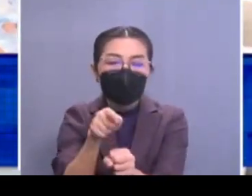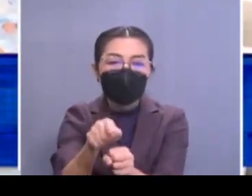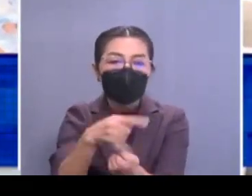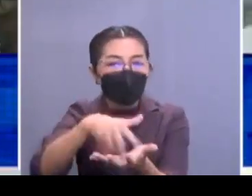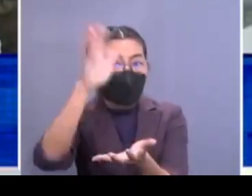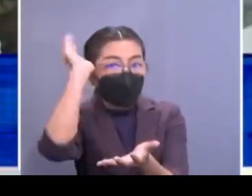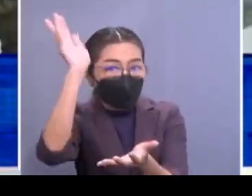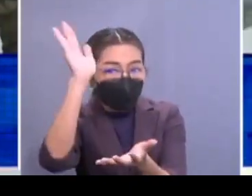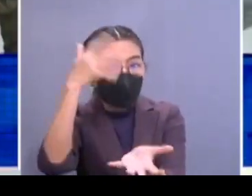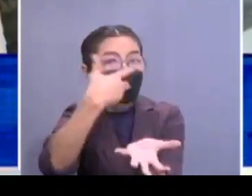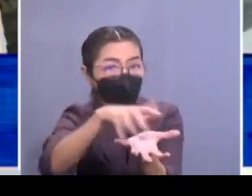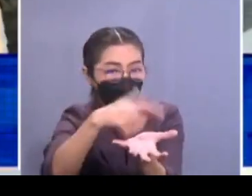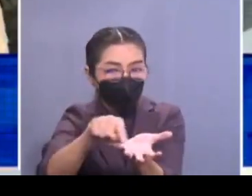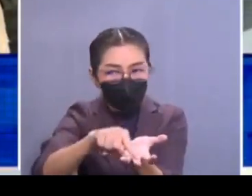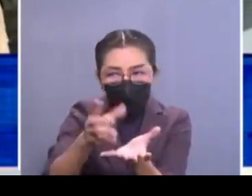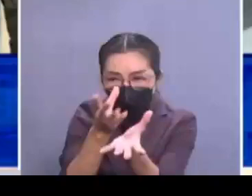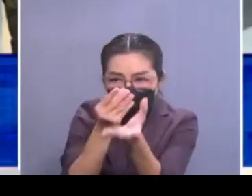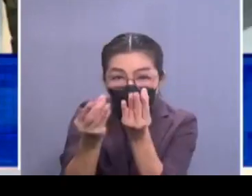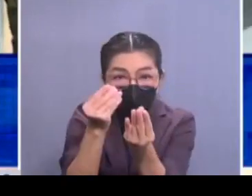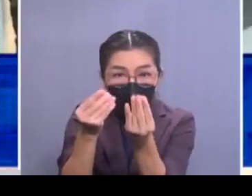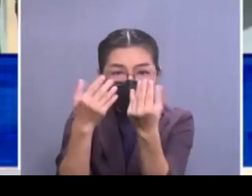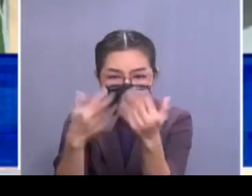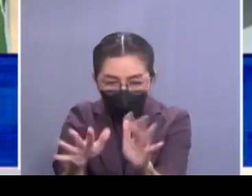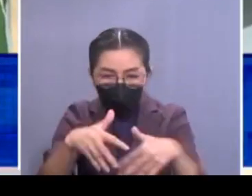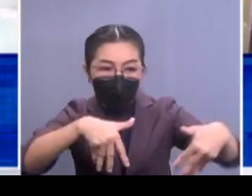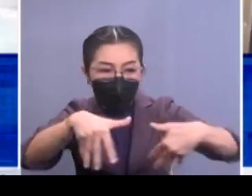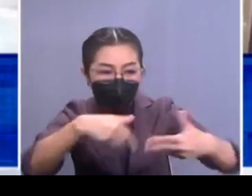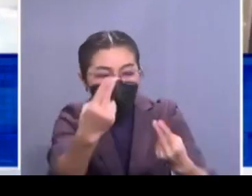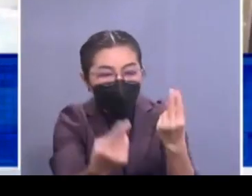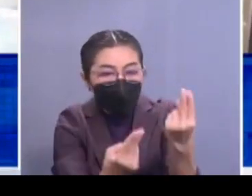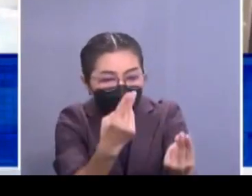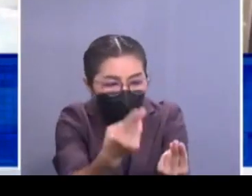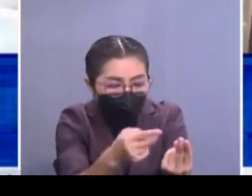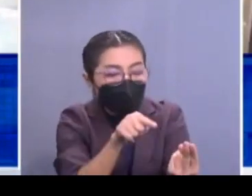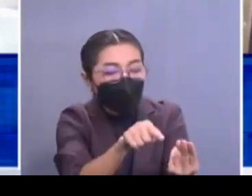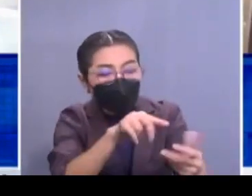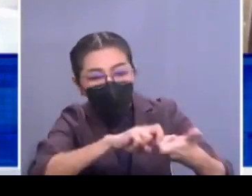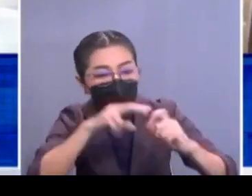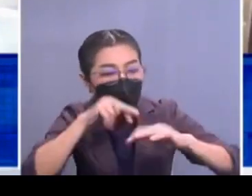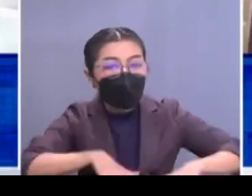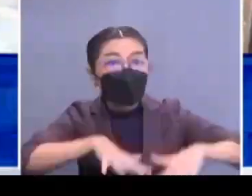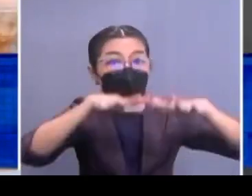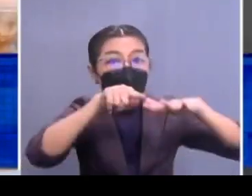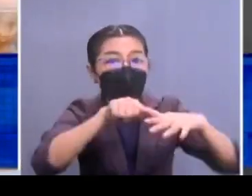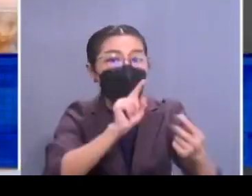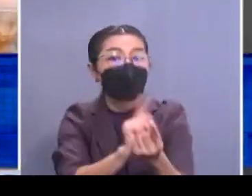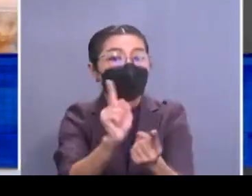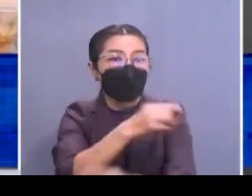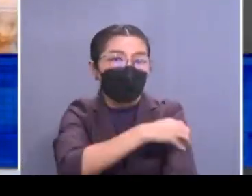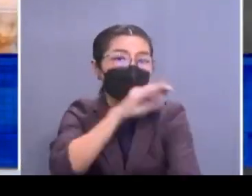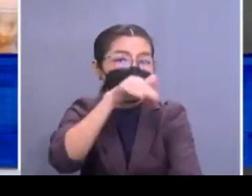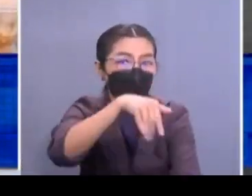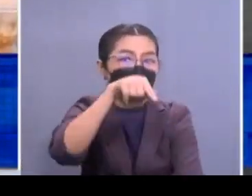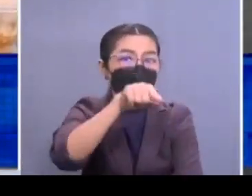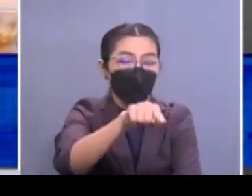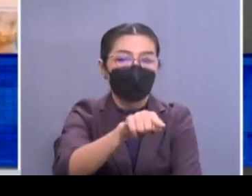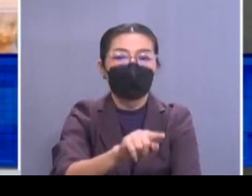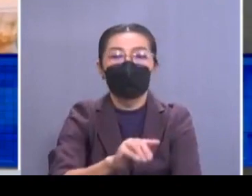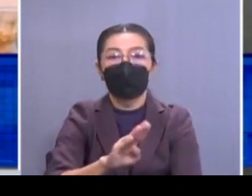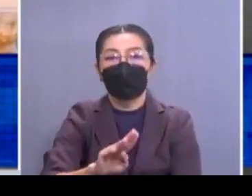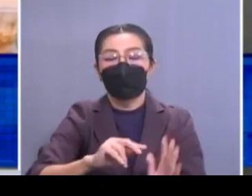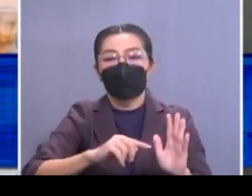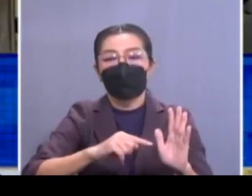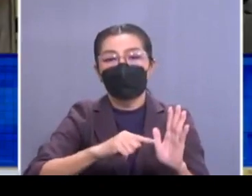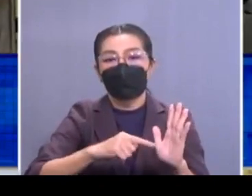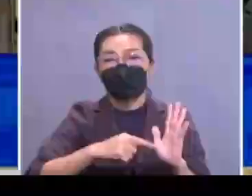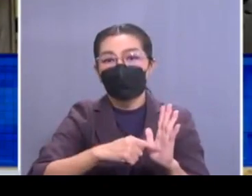มาและลุ่มน้ำลำเชียงไกรแล้วก็เยี่ยมประชาชนที่ได้รับผลกระทบจากน้ำท่วมที่เทศบาลตำบลบันลังอำเภอโนนไทยค่ะก่อนล